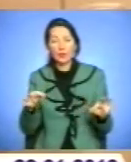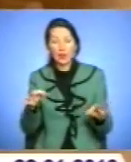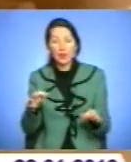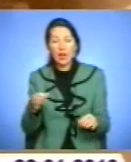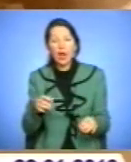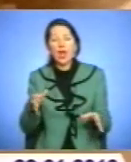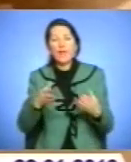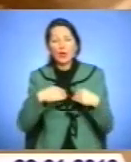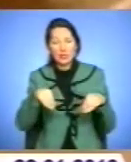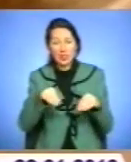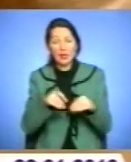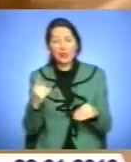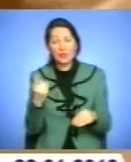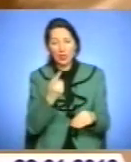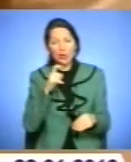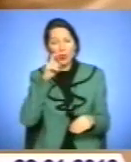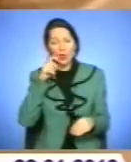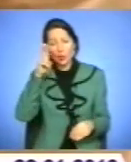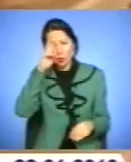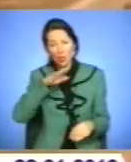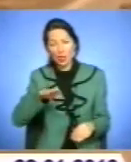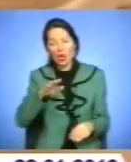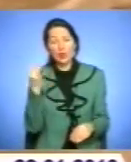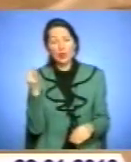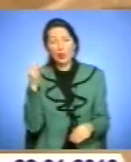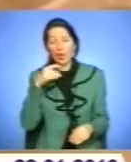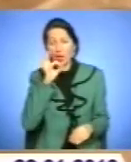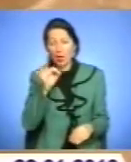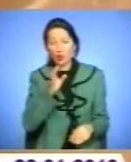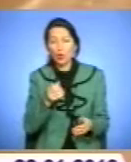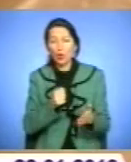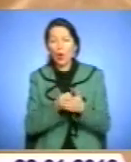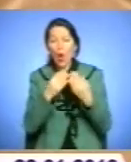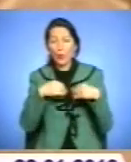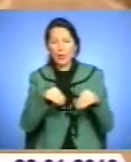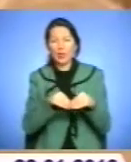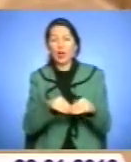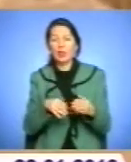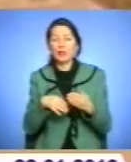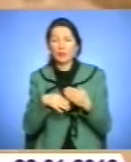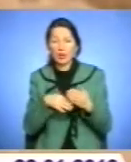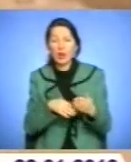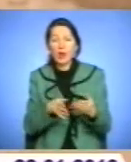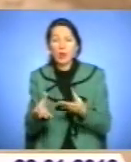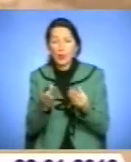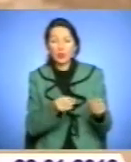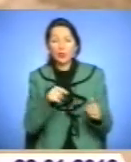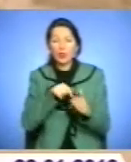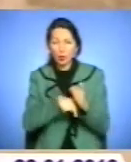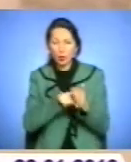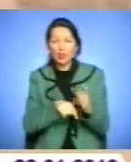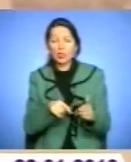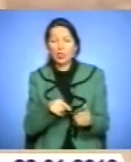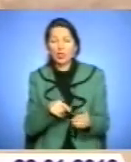українську державу. Історики відзначають, що до об'єднання спонукали внутрішні чинники, споконвічне прагнення народу до незалежності